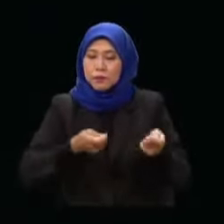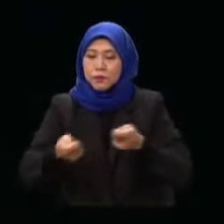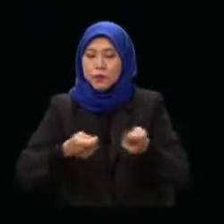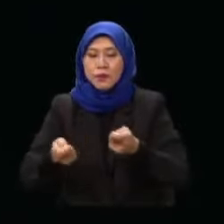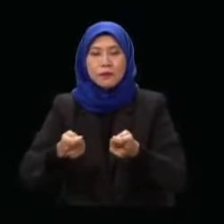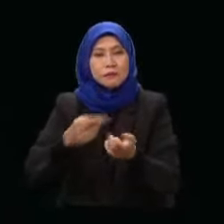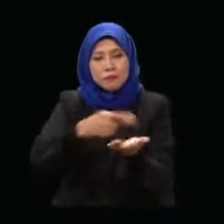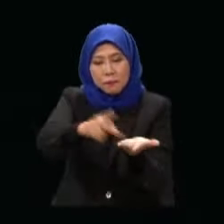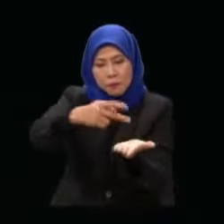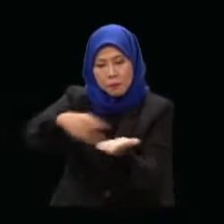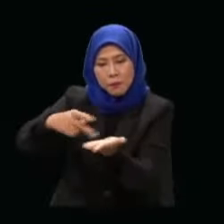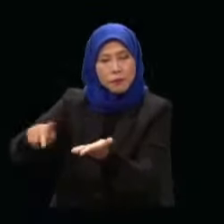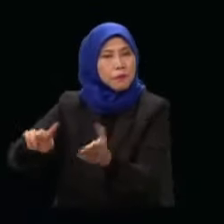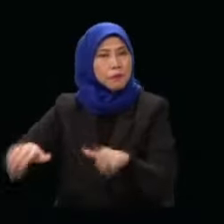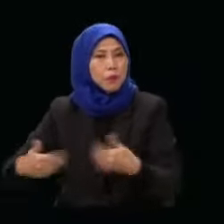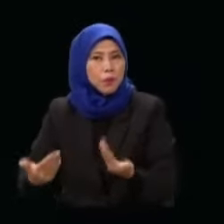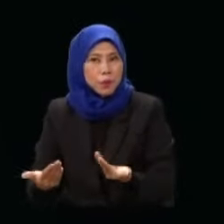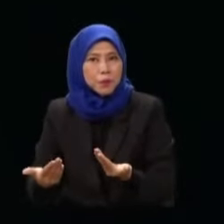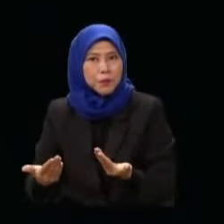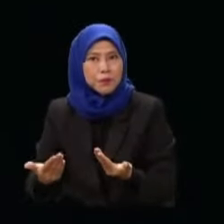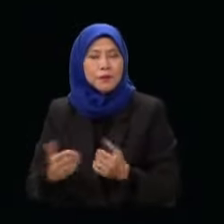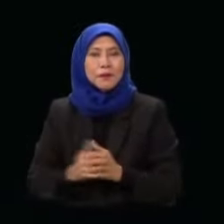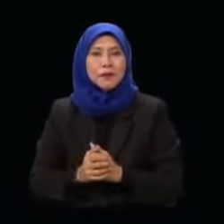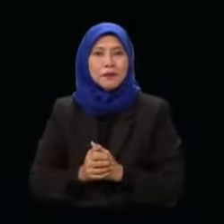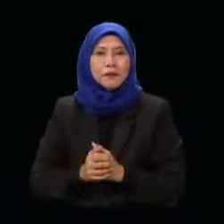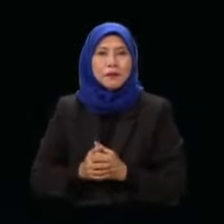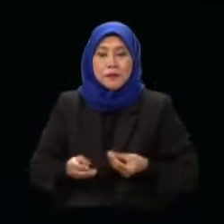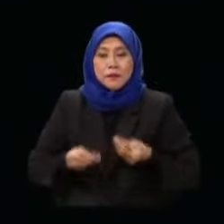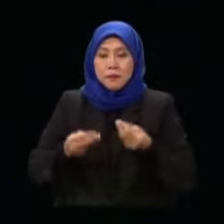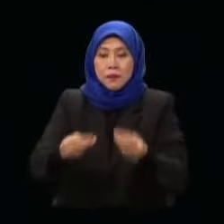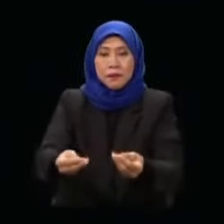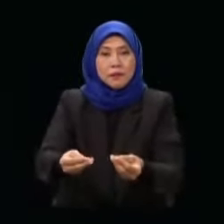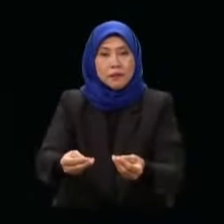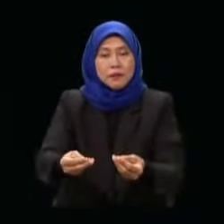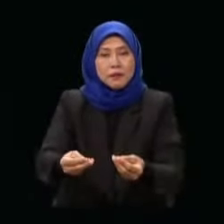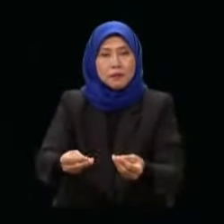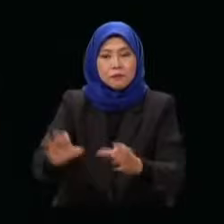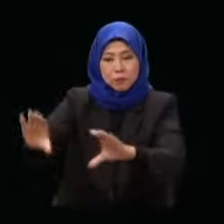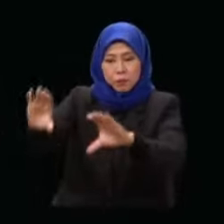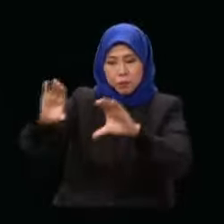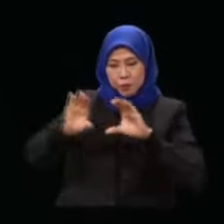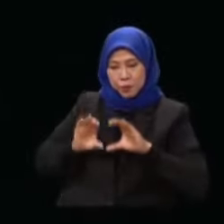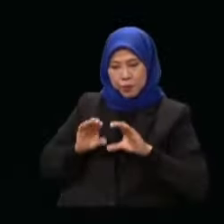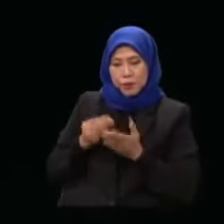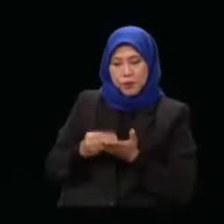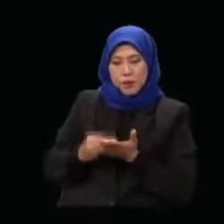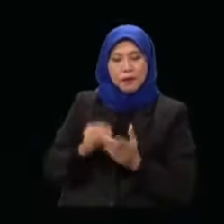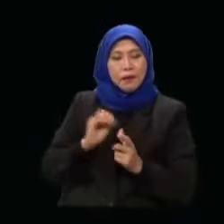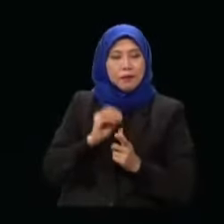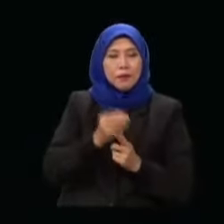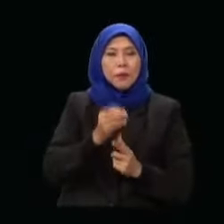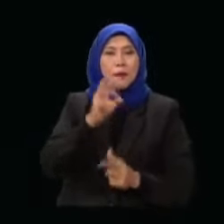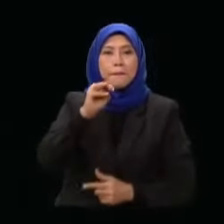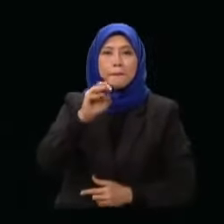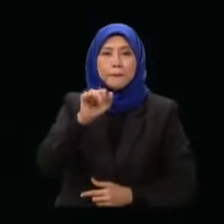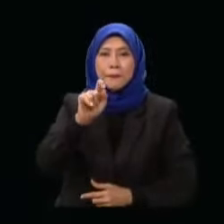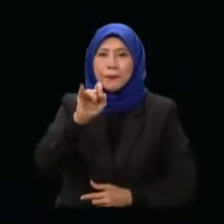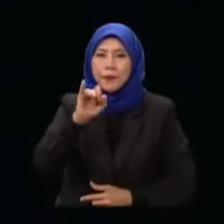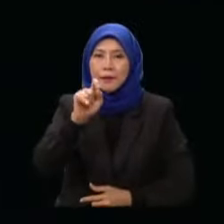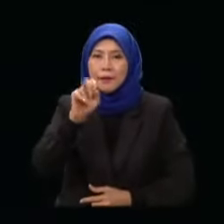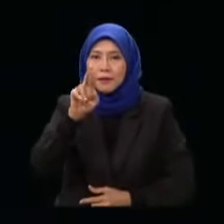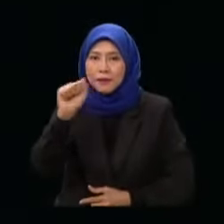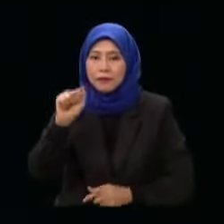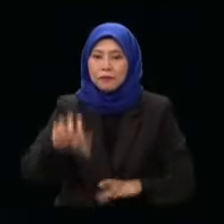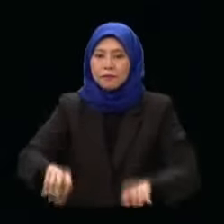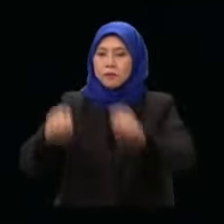belanjaan itunya Eh adek kah dibuat diberikan begitu ke atau Adakah Mitra yang mengendalikan